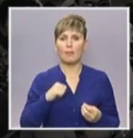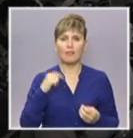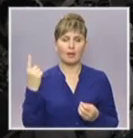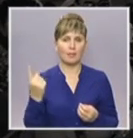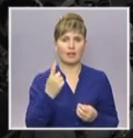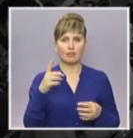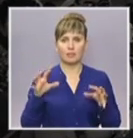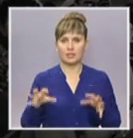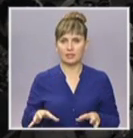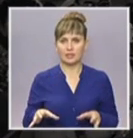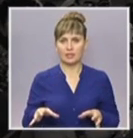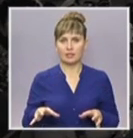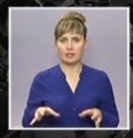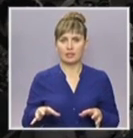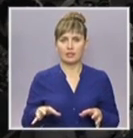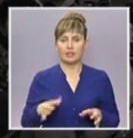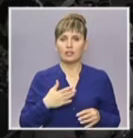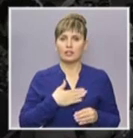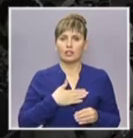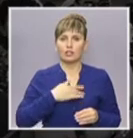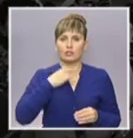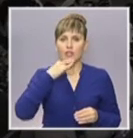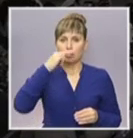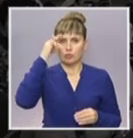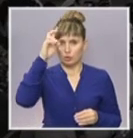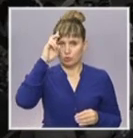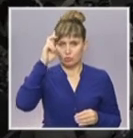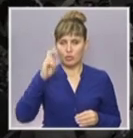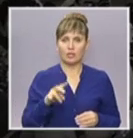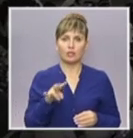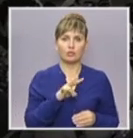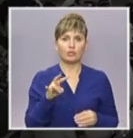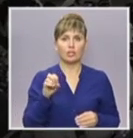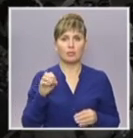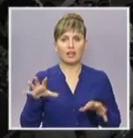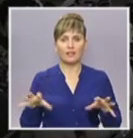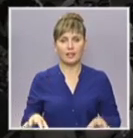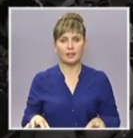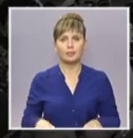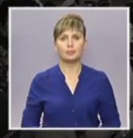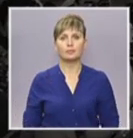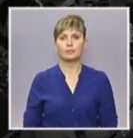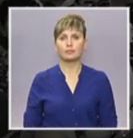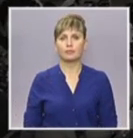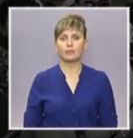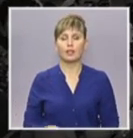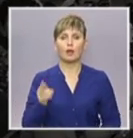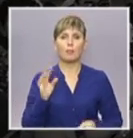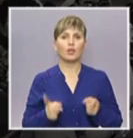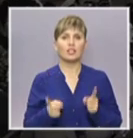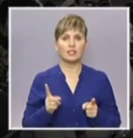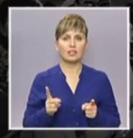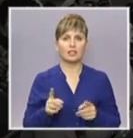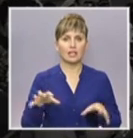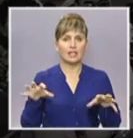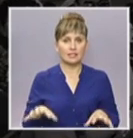первого президента нашего государства Нурсултана Абишевича Назарбаева. Поистине